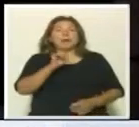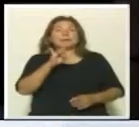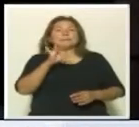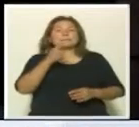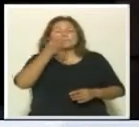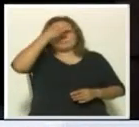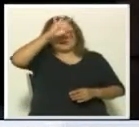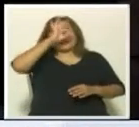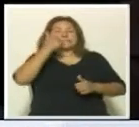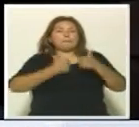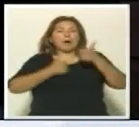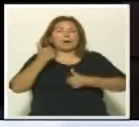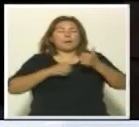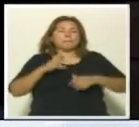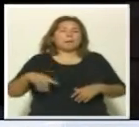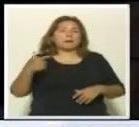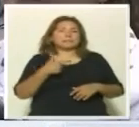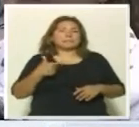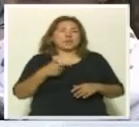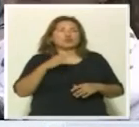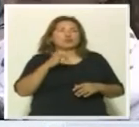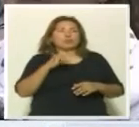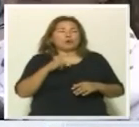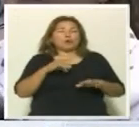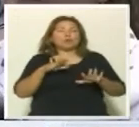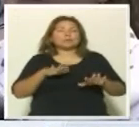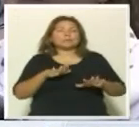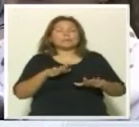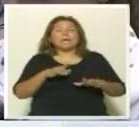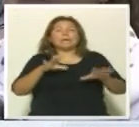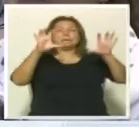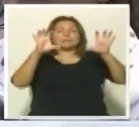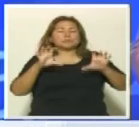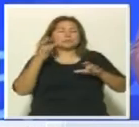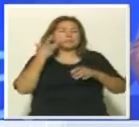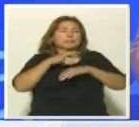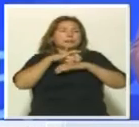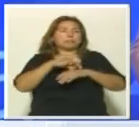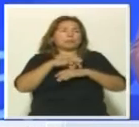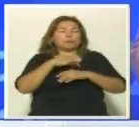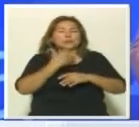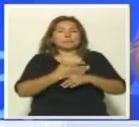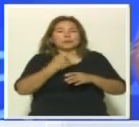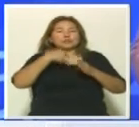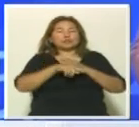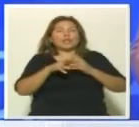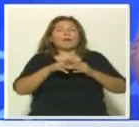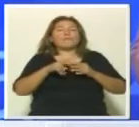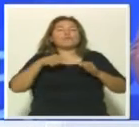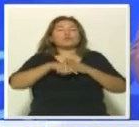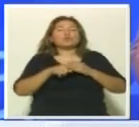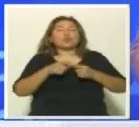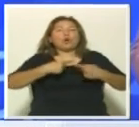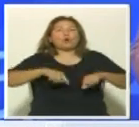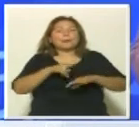полиция республикалық байқауында маңғыстаулық сақшылар жүлделі орын иеленді. Дәстүрлі түрде жыл сайын өтетін доданың мақсаты ішкі істер органдарындағы